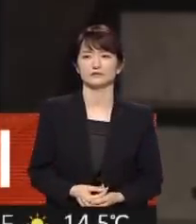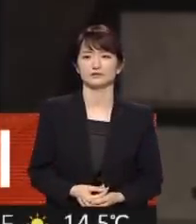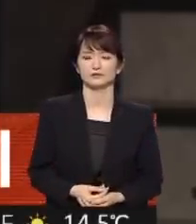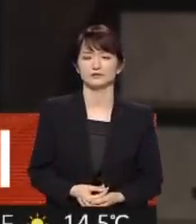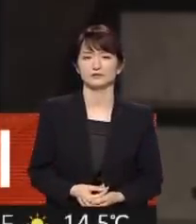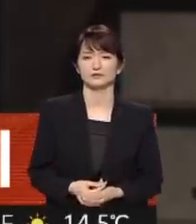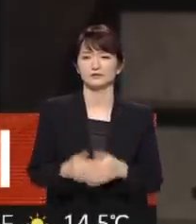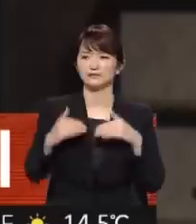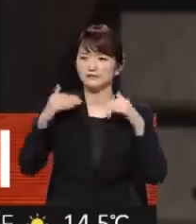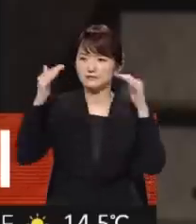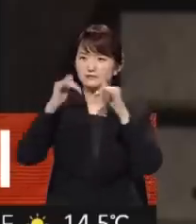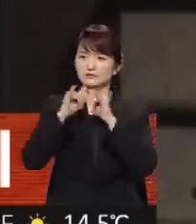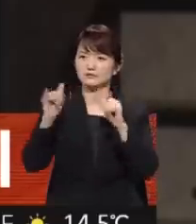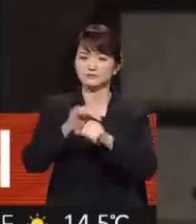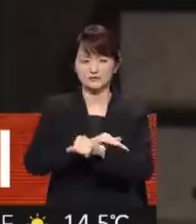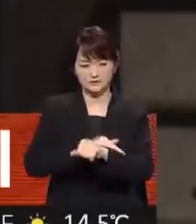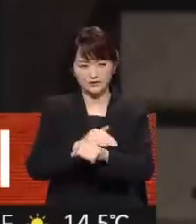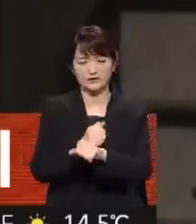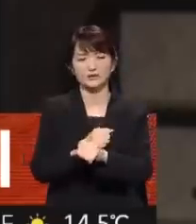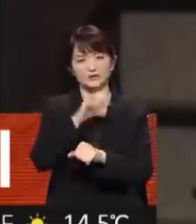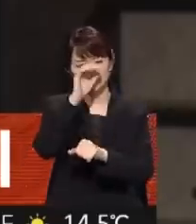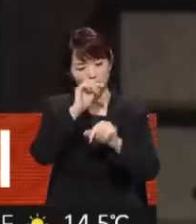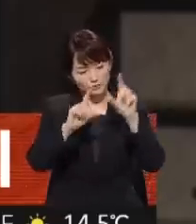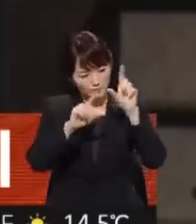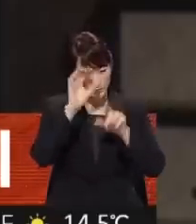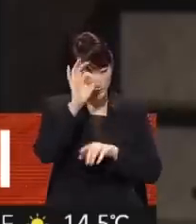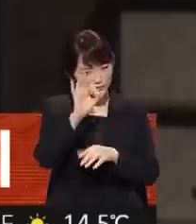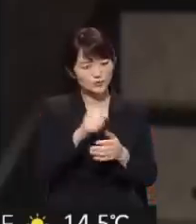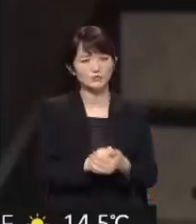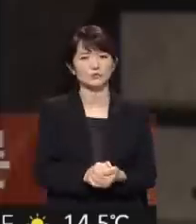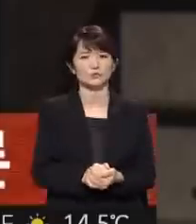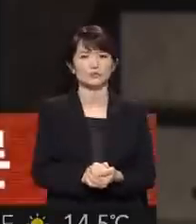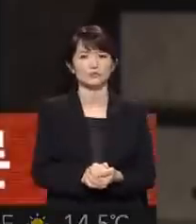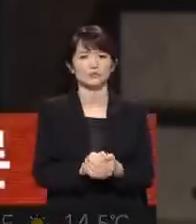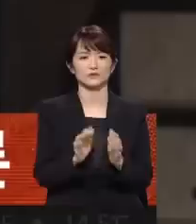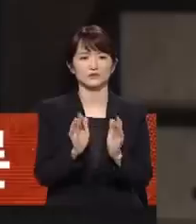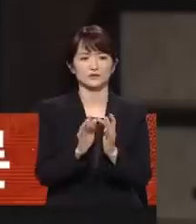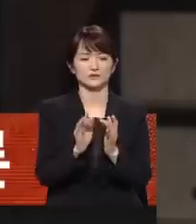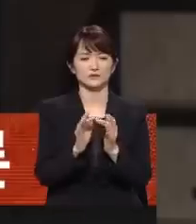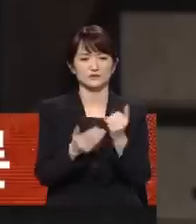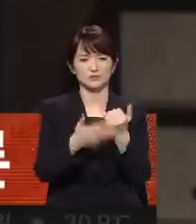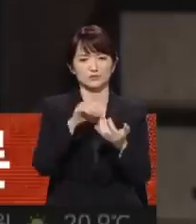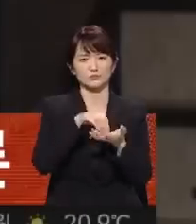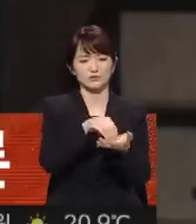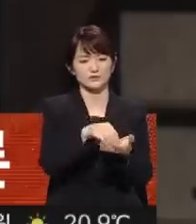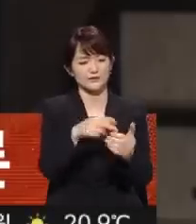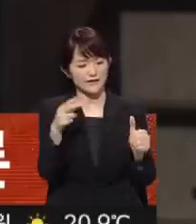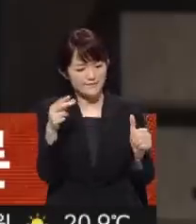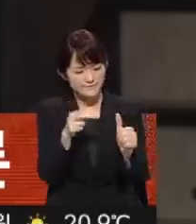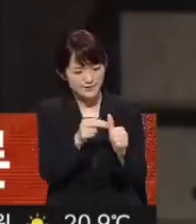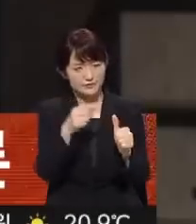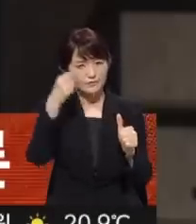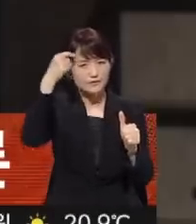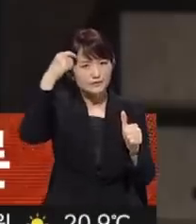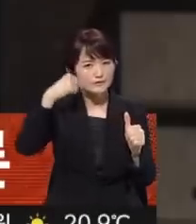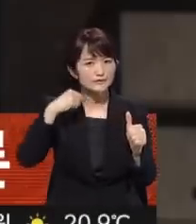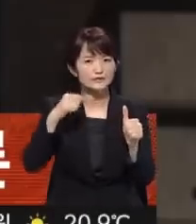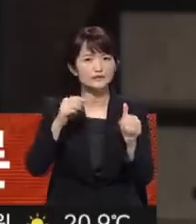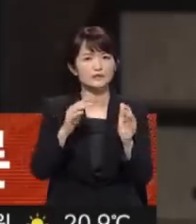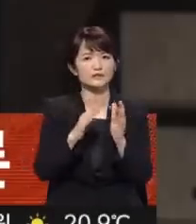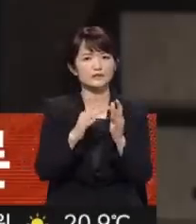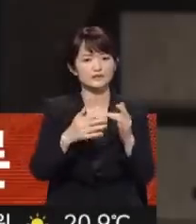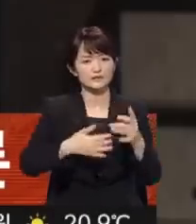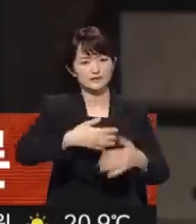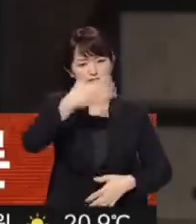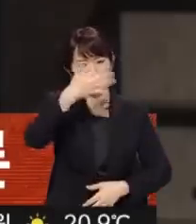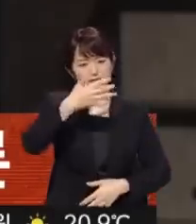이 어른들한테 참 잘하는 그런 좋은 모습을 보고 응원을 했는데 배반감을 느낀다. 그리고 그동안에 이 영상을 올리면서 막